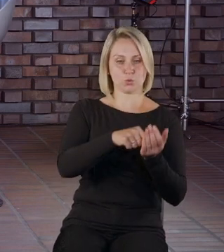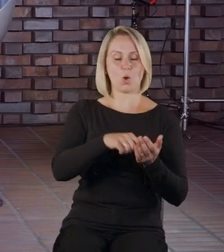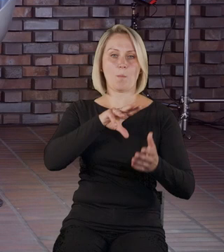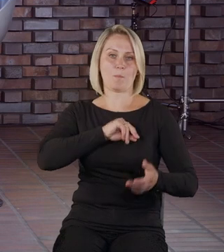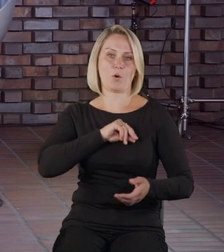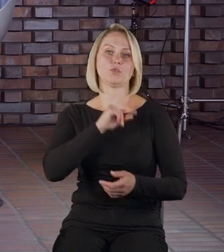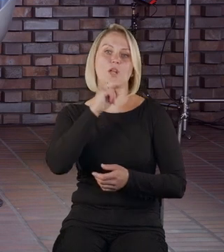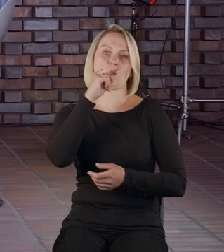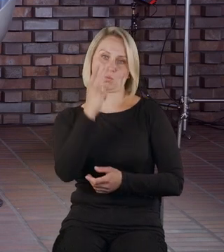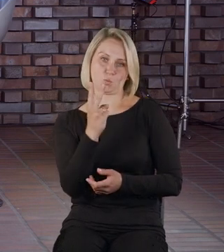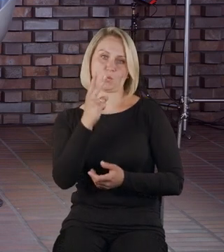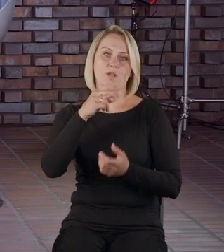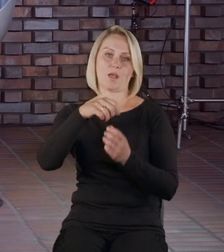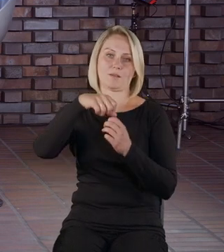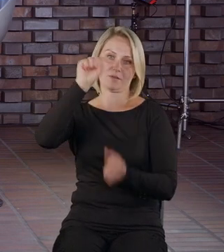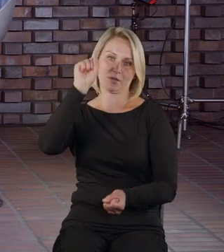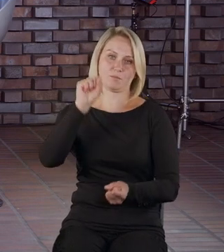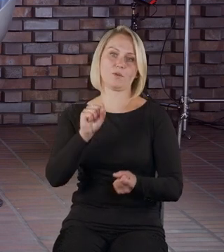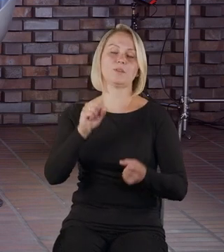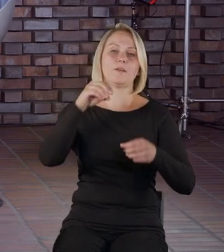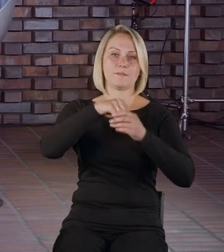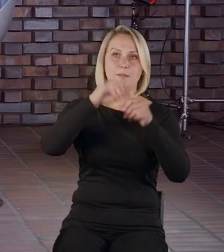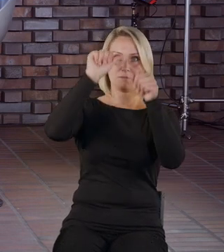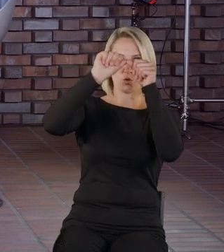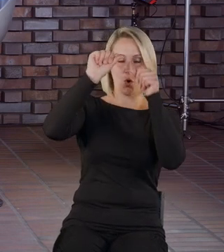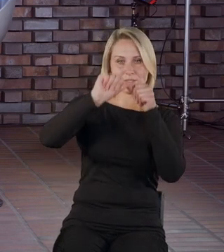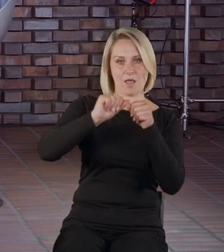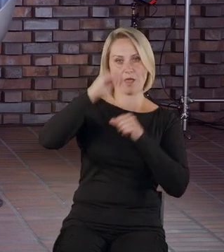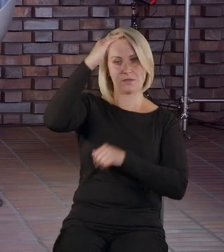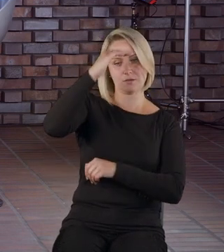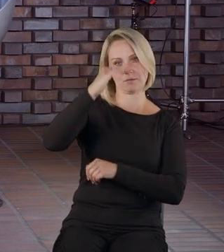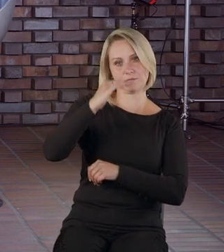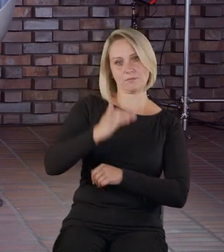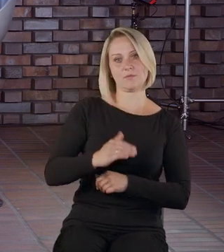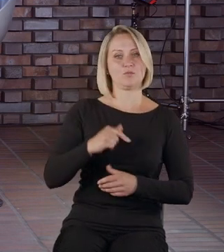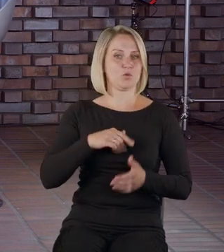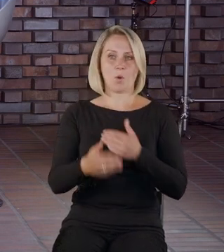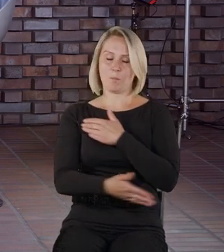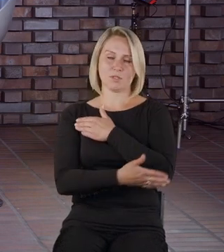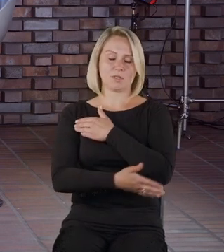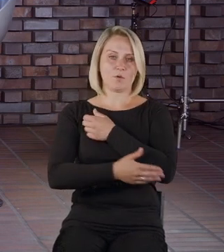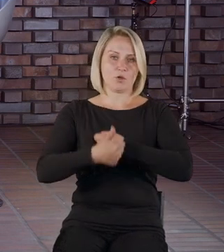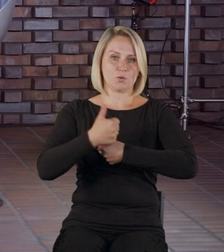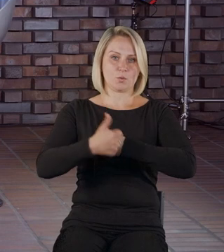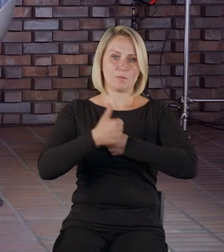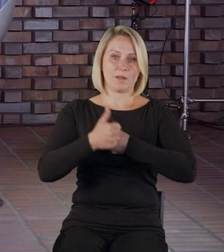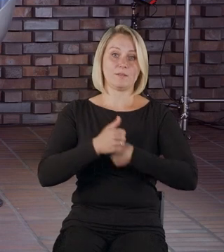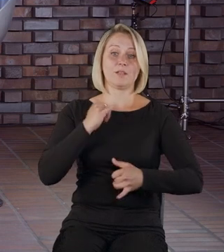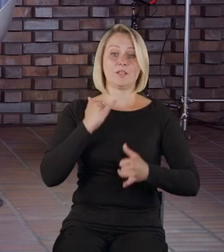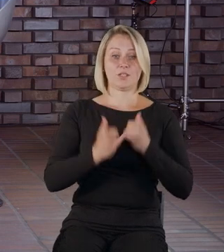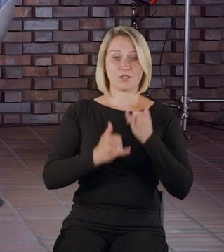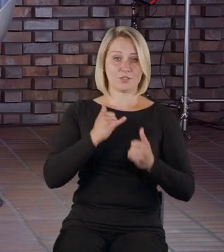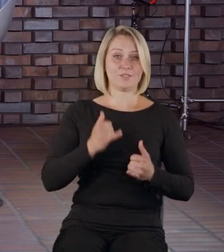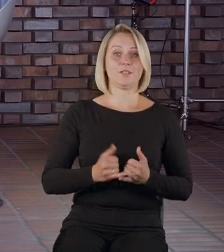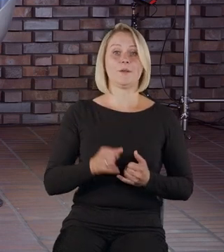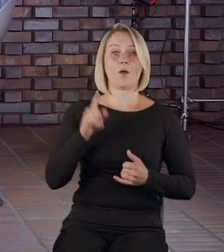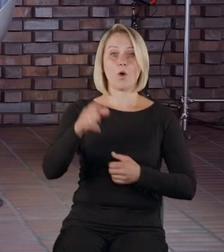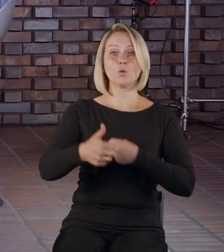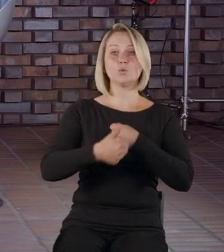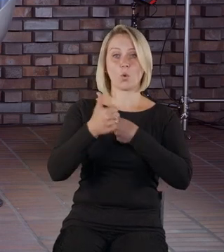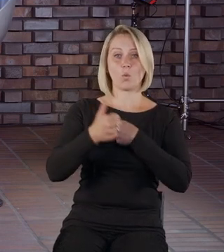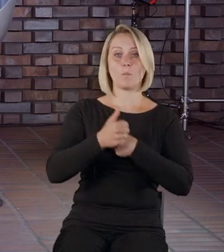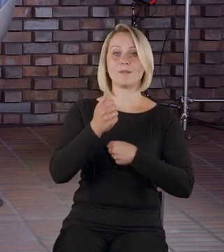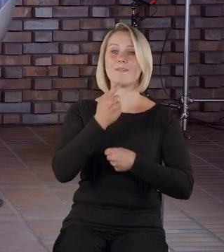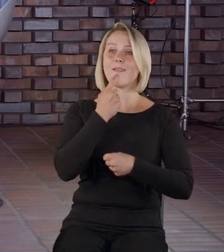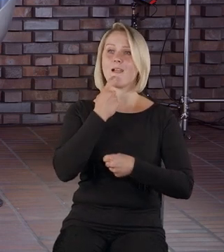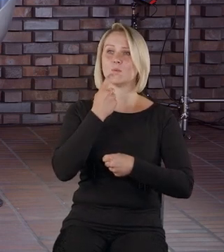w kraju jego wydania wraz z suplementem z ocenami. I to są podstawowe dokumenty. Jeżeli dokumenty były wydane w